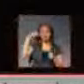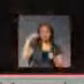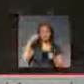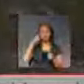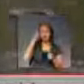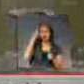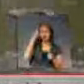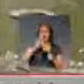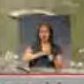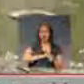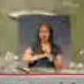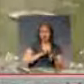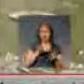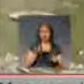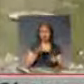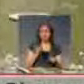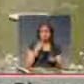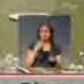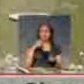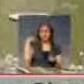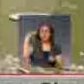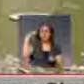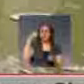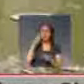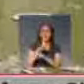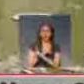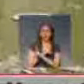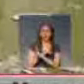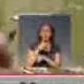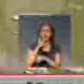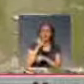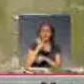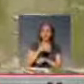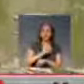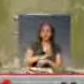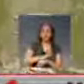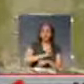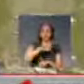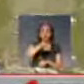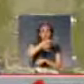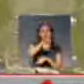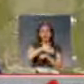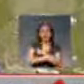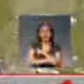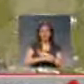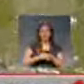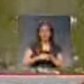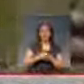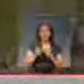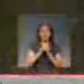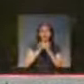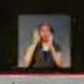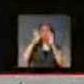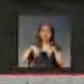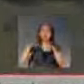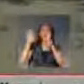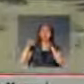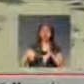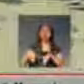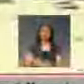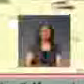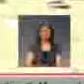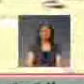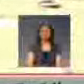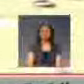يبصوا لنا بصه رحمه للناس المسؤولين، ان هم يبصوا للناس الغلابه دول، الناس اللي هم بيوتهم اتهدمت في المنطقه.